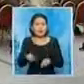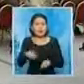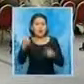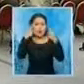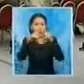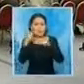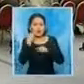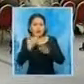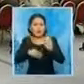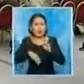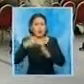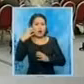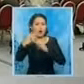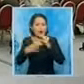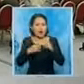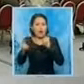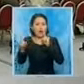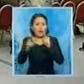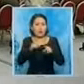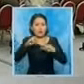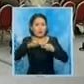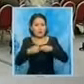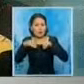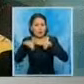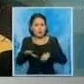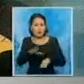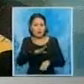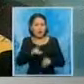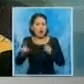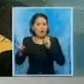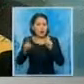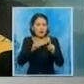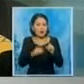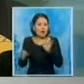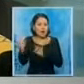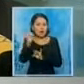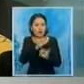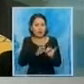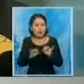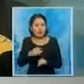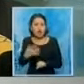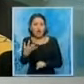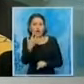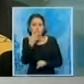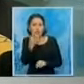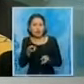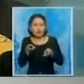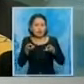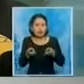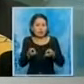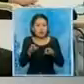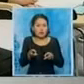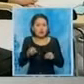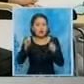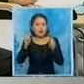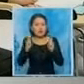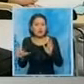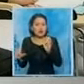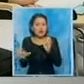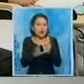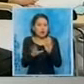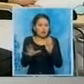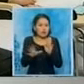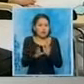қызметкерлерінің халықаралық форумында осындай бастамалар көтерілді. Басқосудың әңгіме өзегі жылуды сыртқа жібермейтін қуат көзін